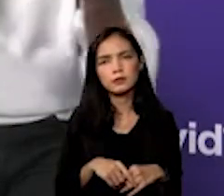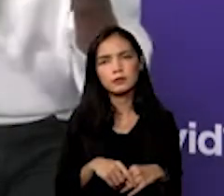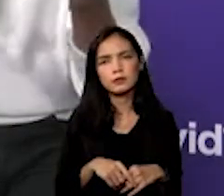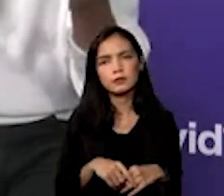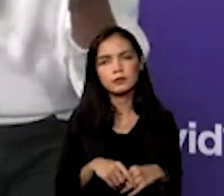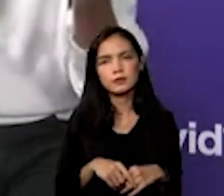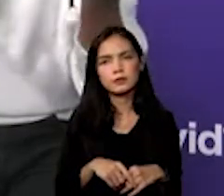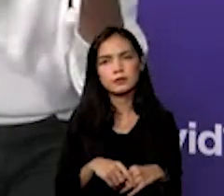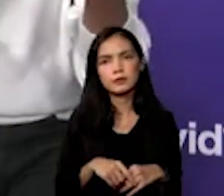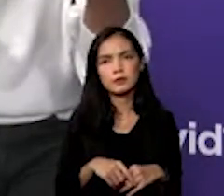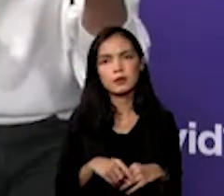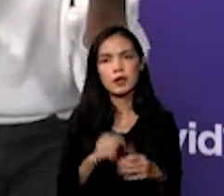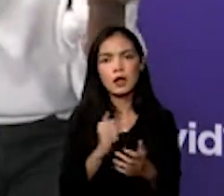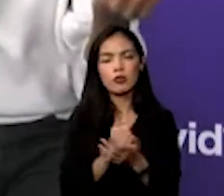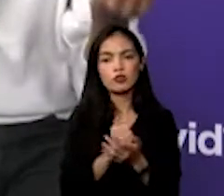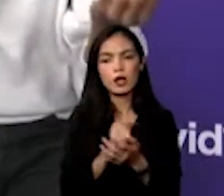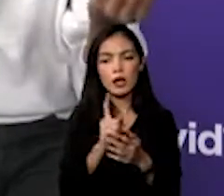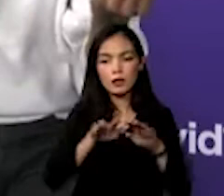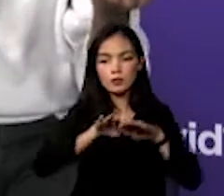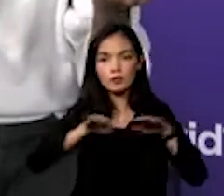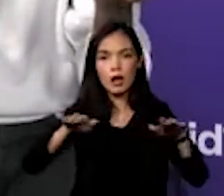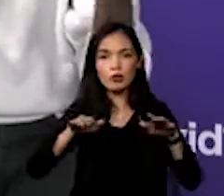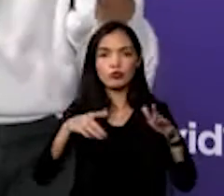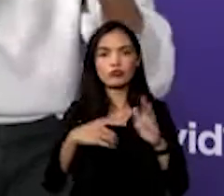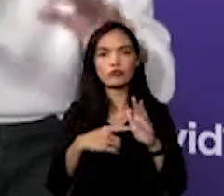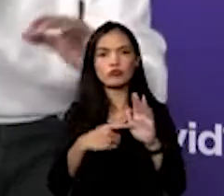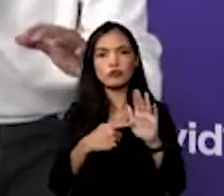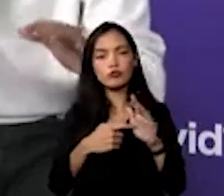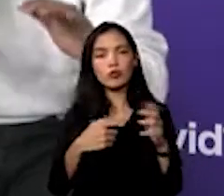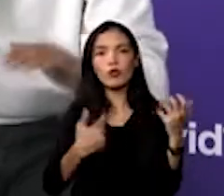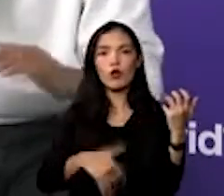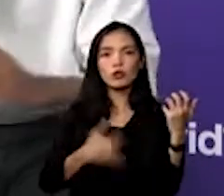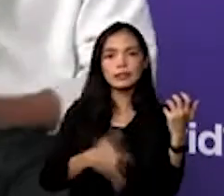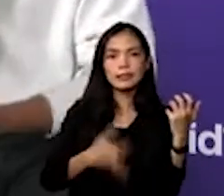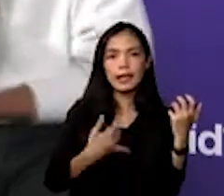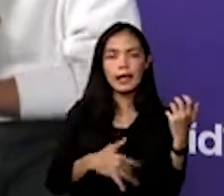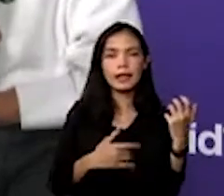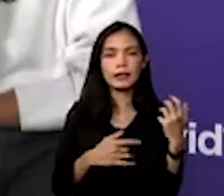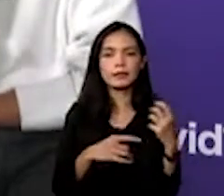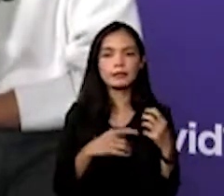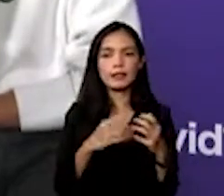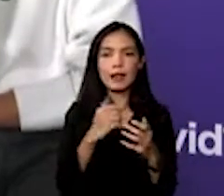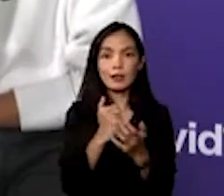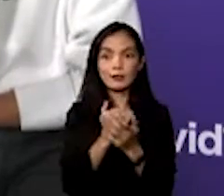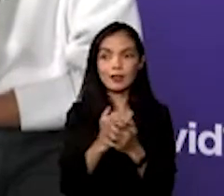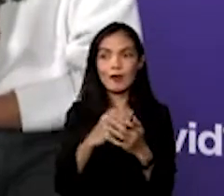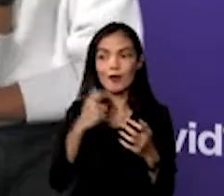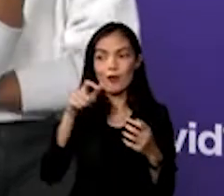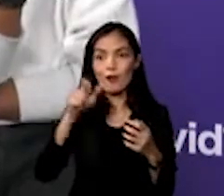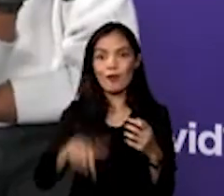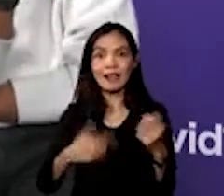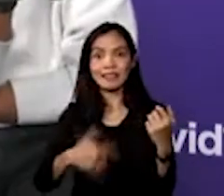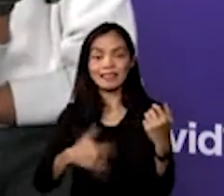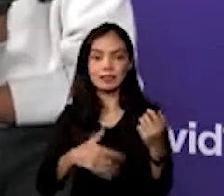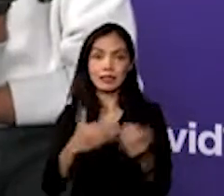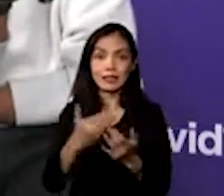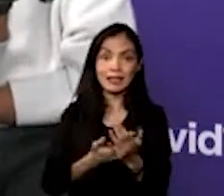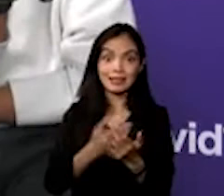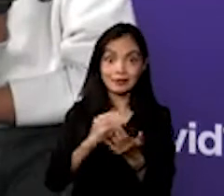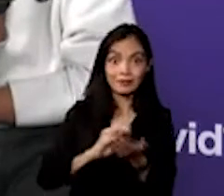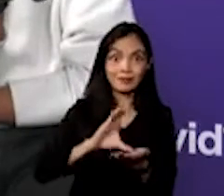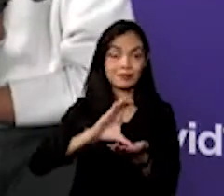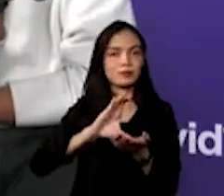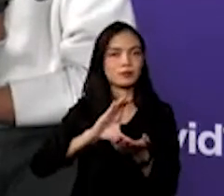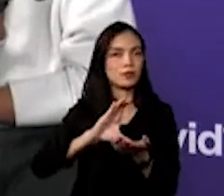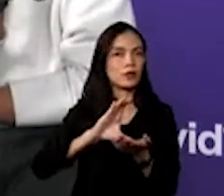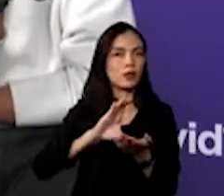menghasilkan sesuatu untuk musisi untuk seniman itu enggak ada gitu jadioke istilahnya ladang